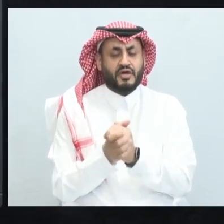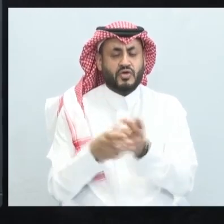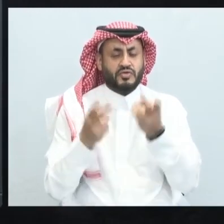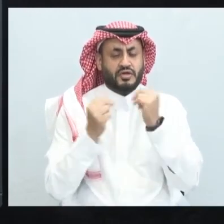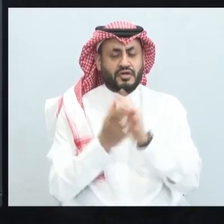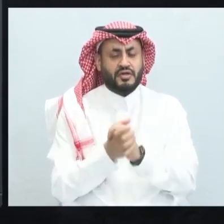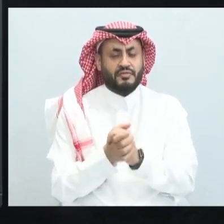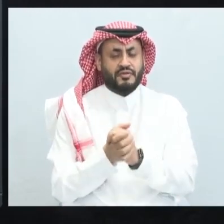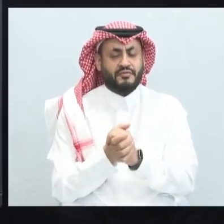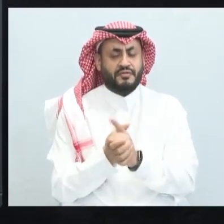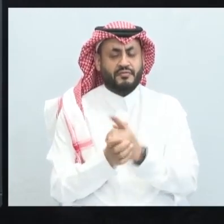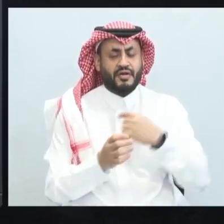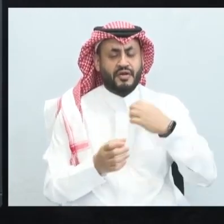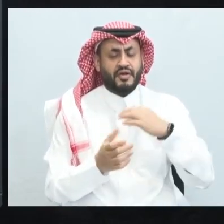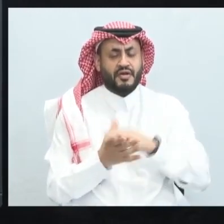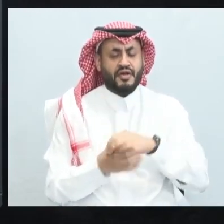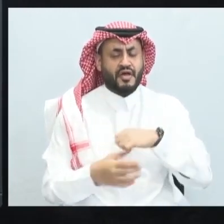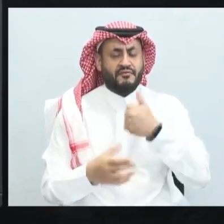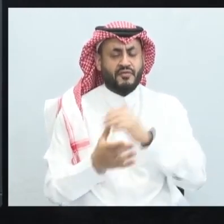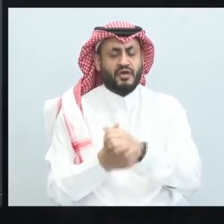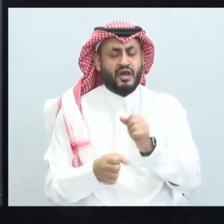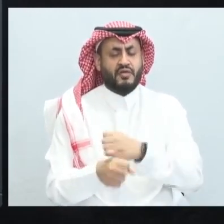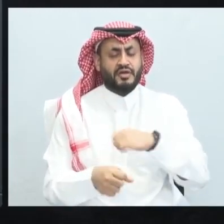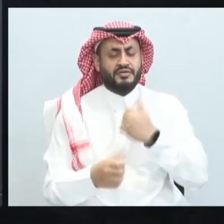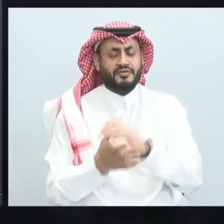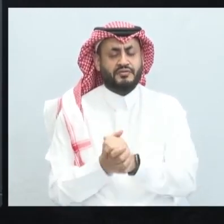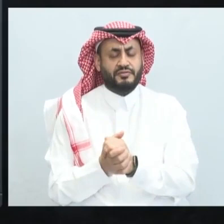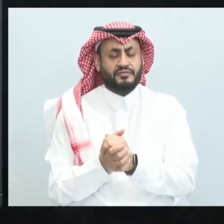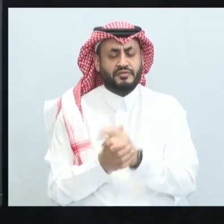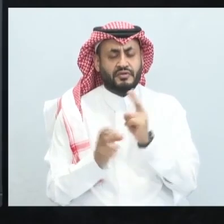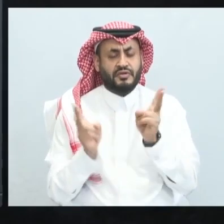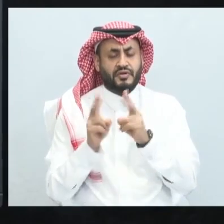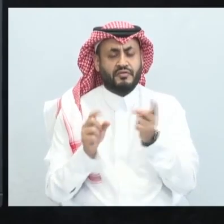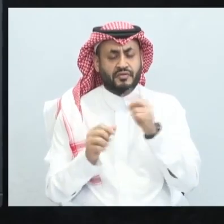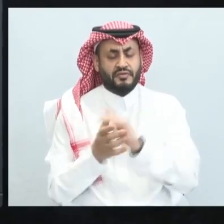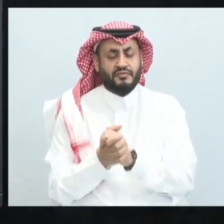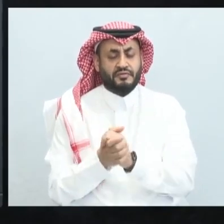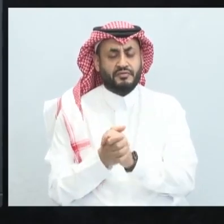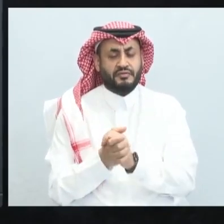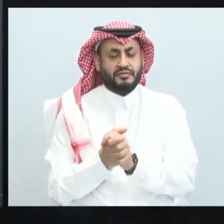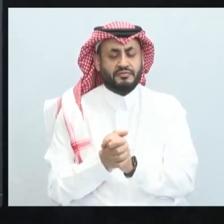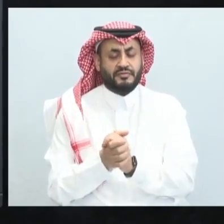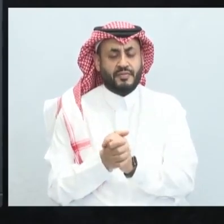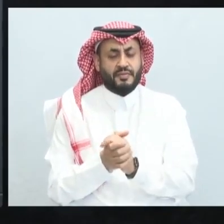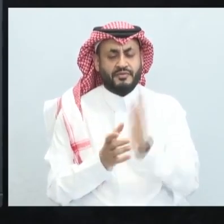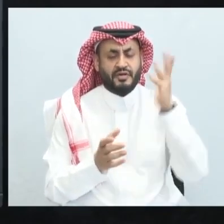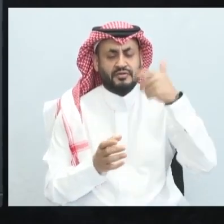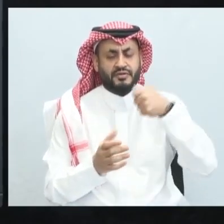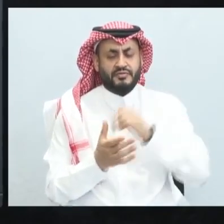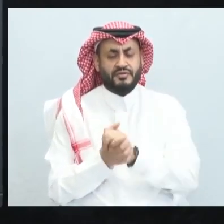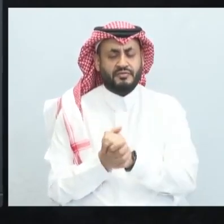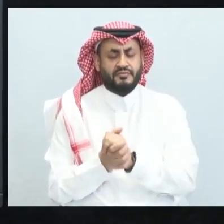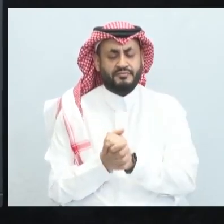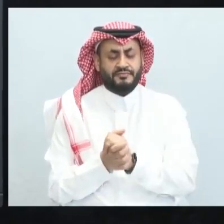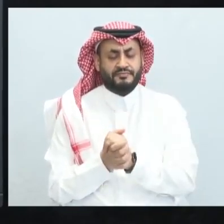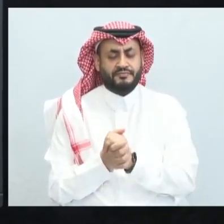ان يرزقنا العلم النافع والعمل الصالح وان يلهمنا رشدنا وان يوفقنا لكل خير ويعيننا عليه وصلى الله على